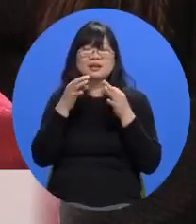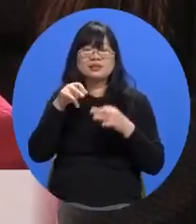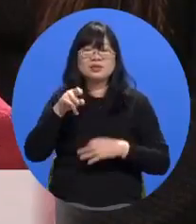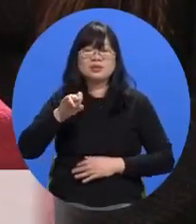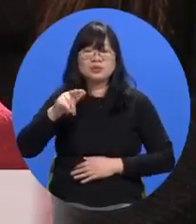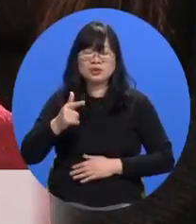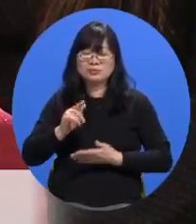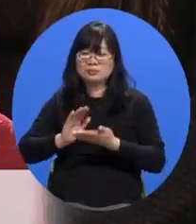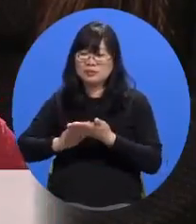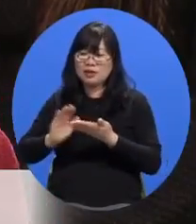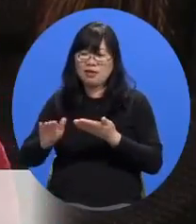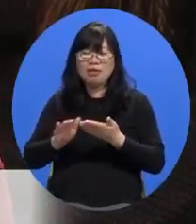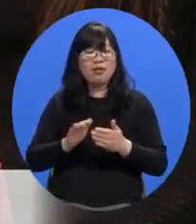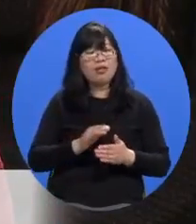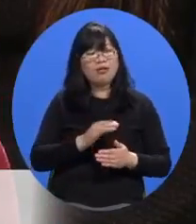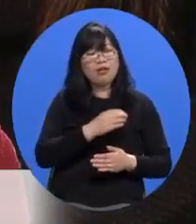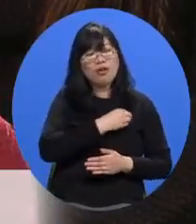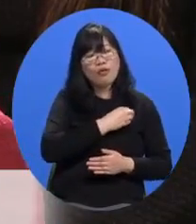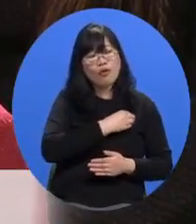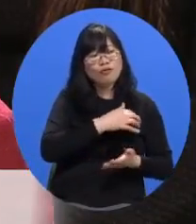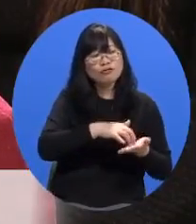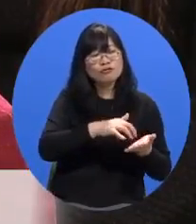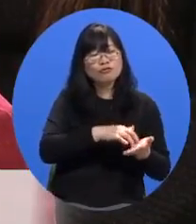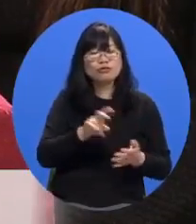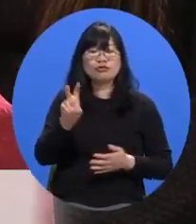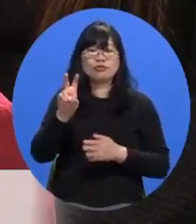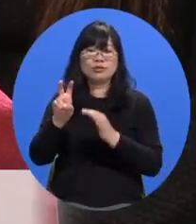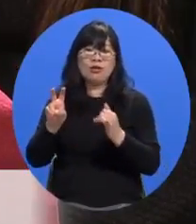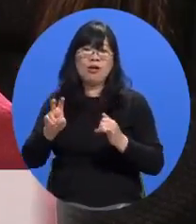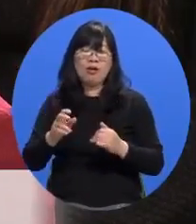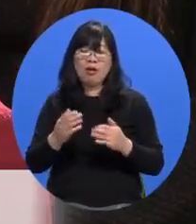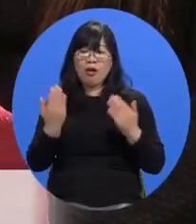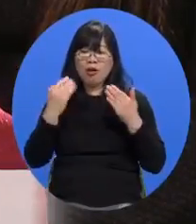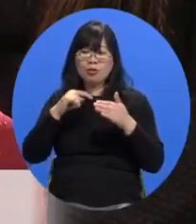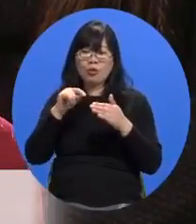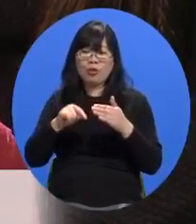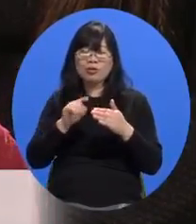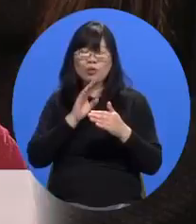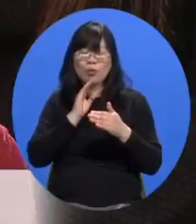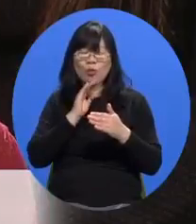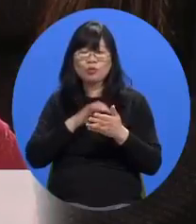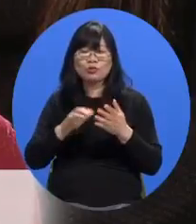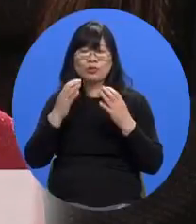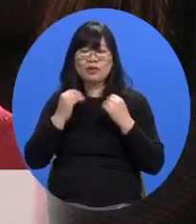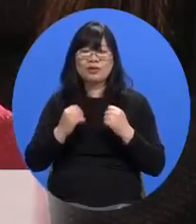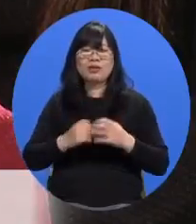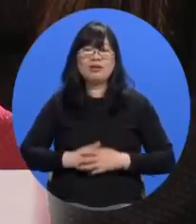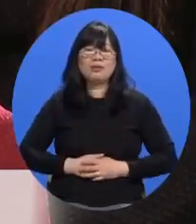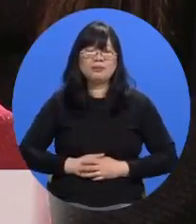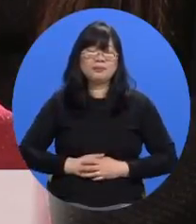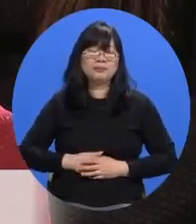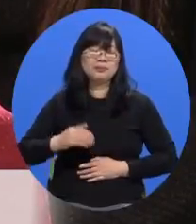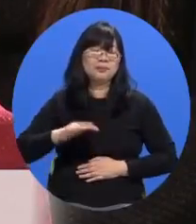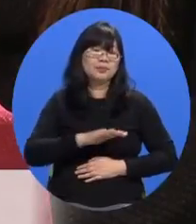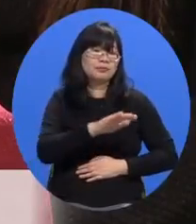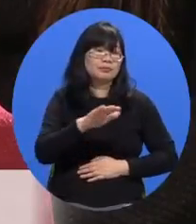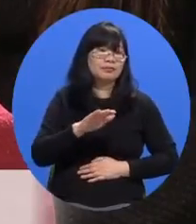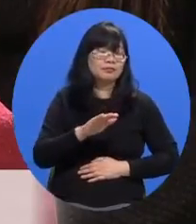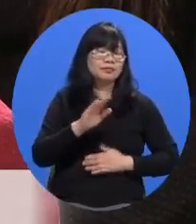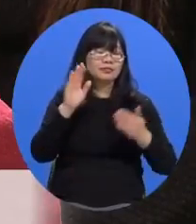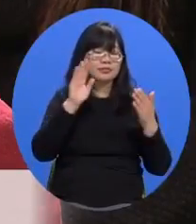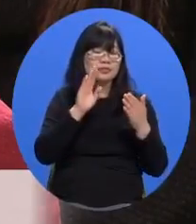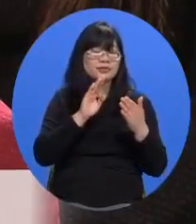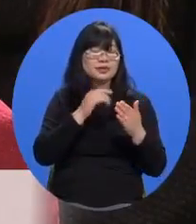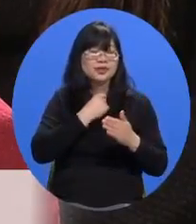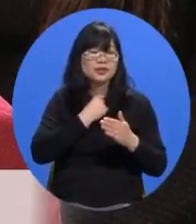많나요? 20명 정도 되는 회원입니다. 한 학교 상당히 많네요. 네. 네, 알겠습니다. 자, 우리 학생이